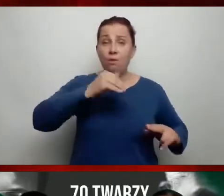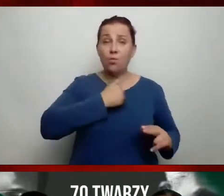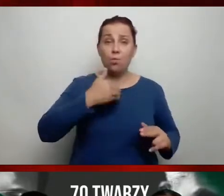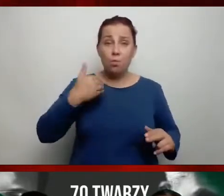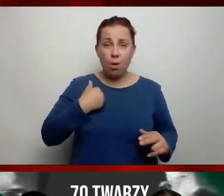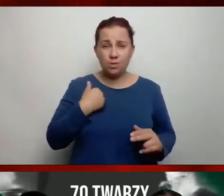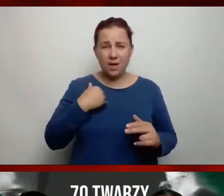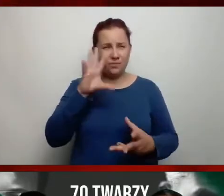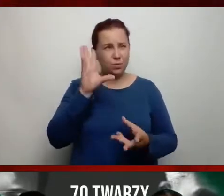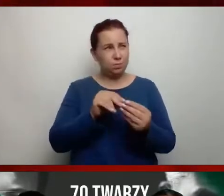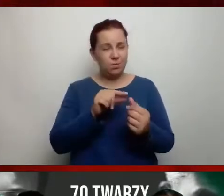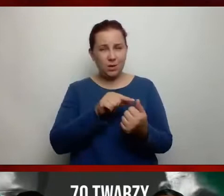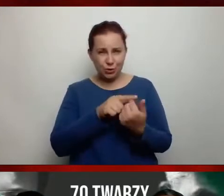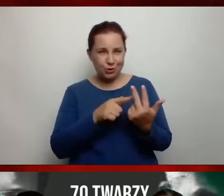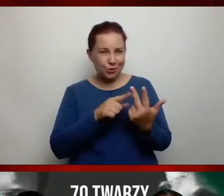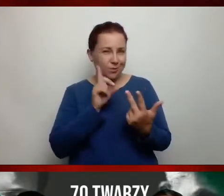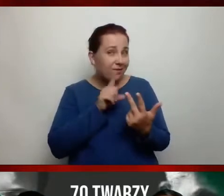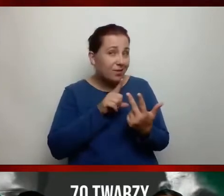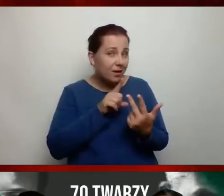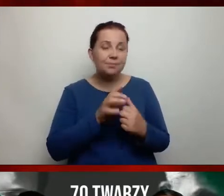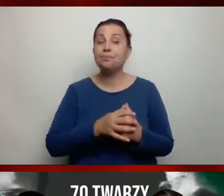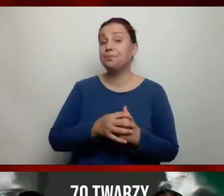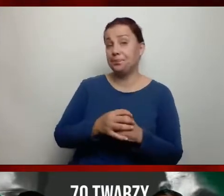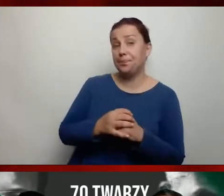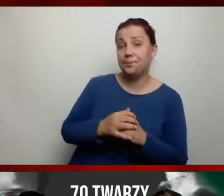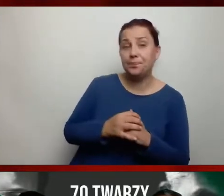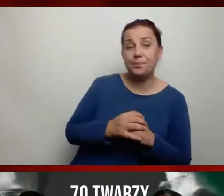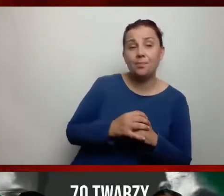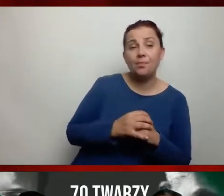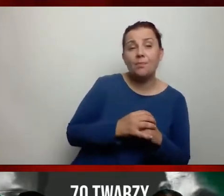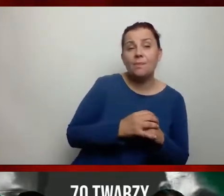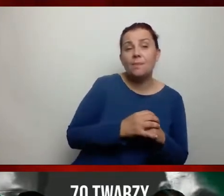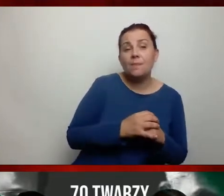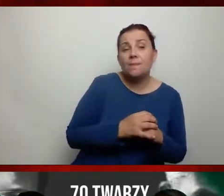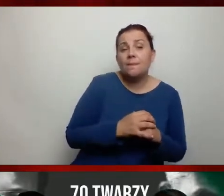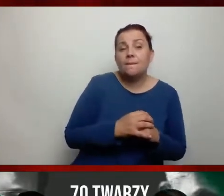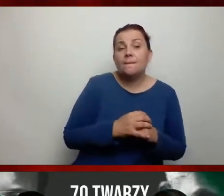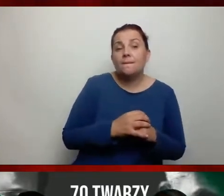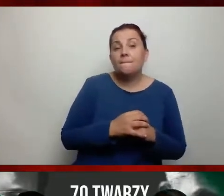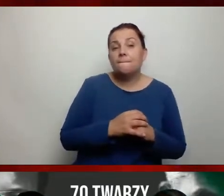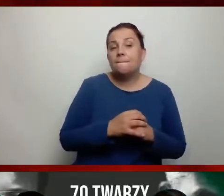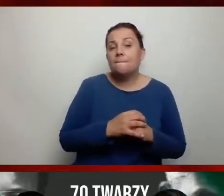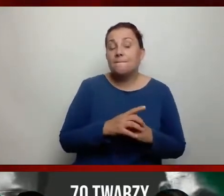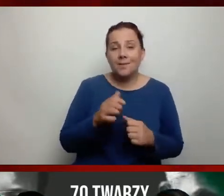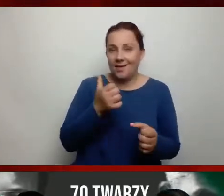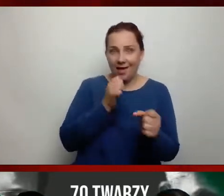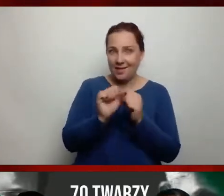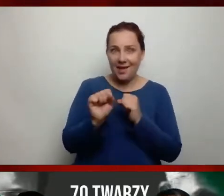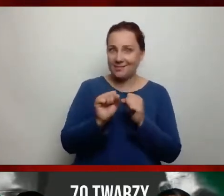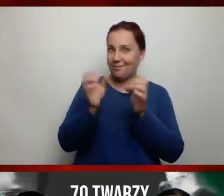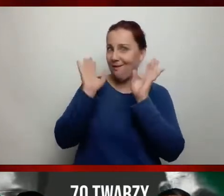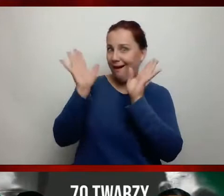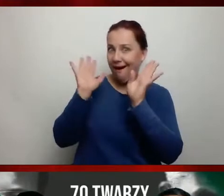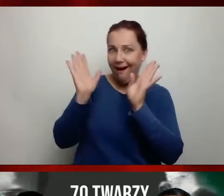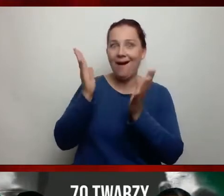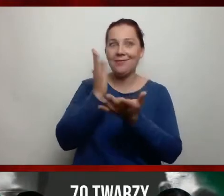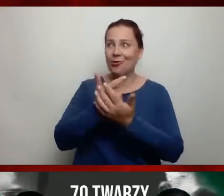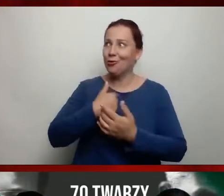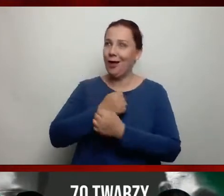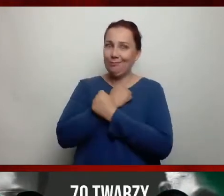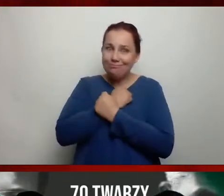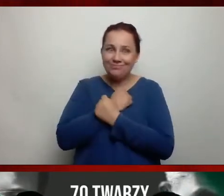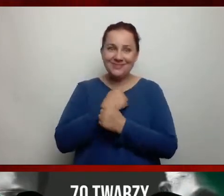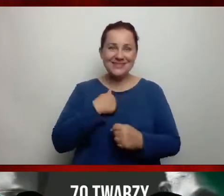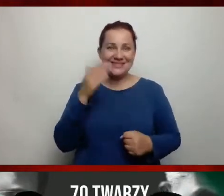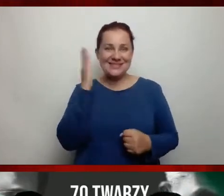wszystkich trzy, prawda, Alku? No tutaj właśnie wychodzi, że nie jestem kaczmarologiem, tylko miłośnikiem twórczości. Ja znam trzy, być